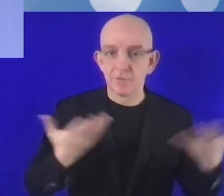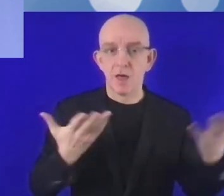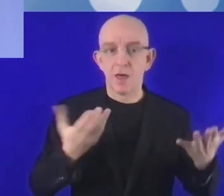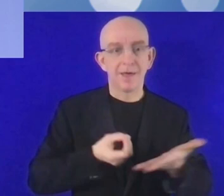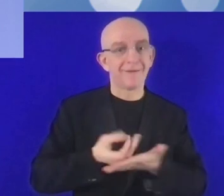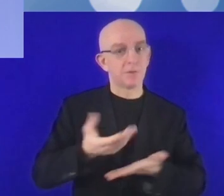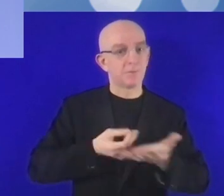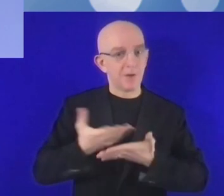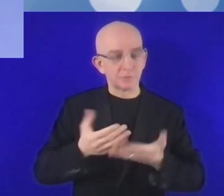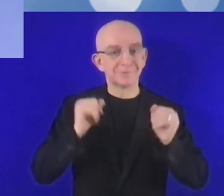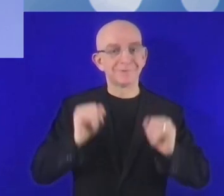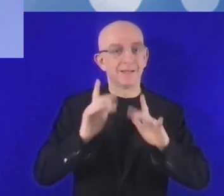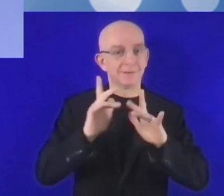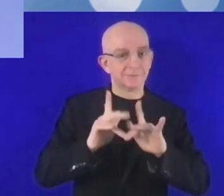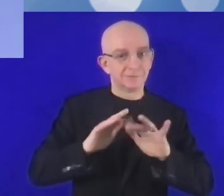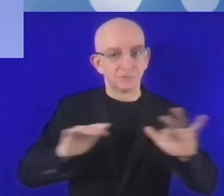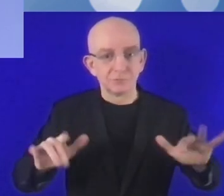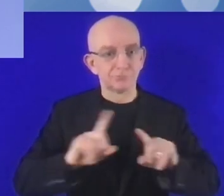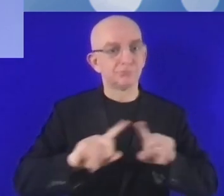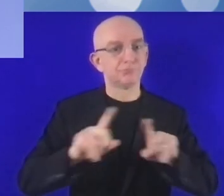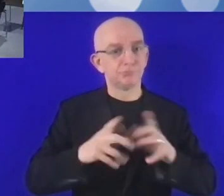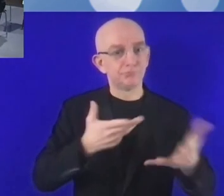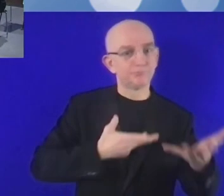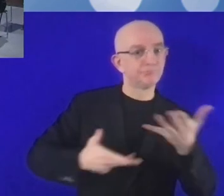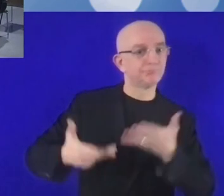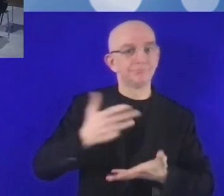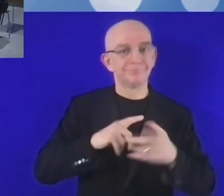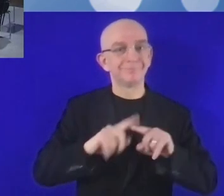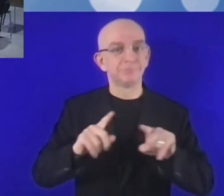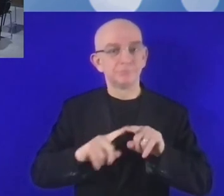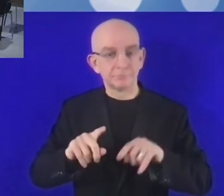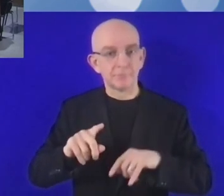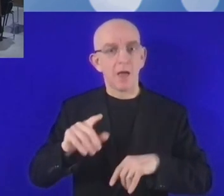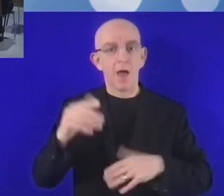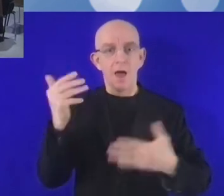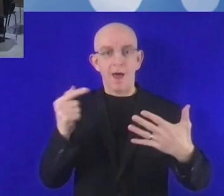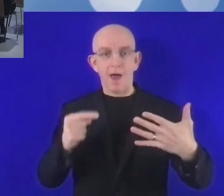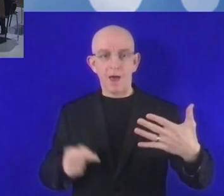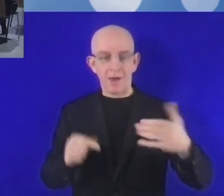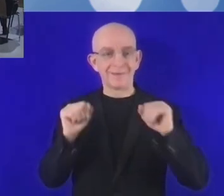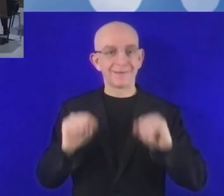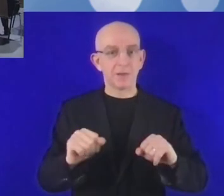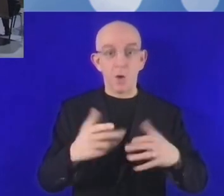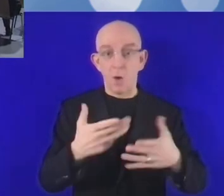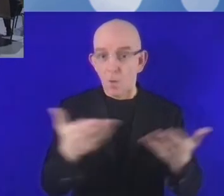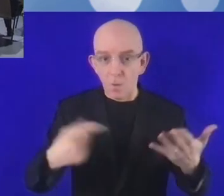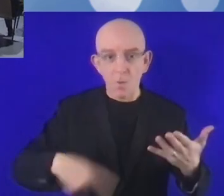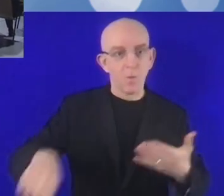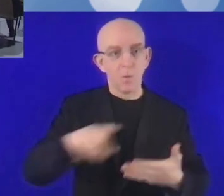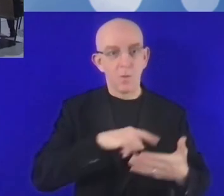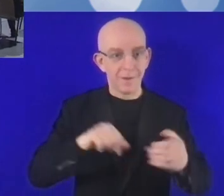的阴影，能够给我们带着很多的情绪，带很多的信息，通过音乐音